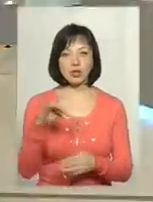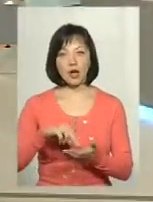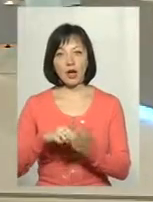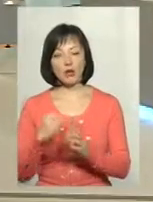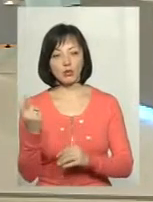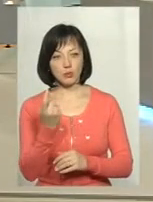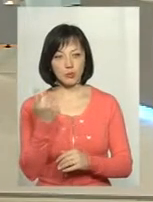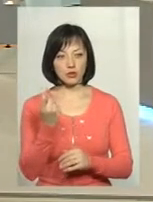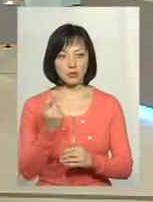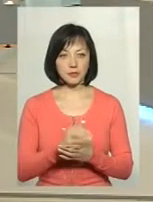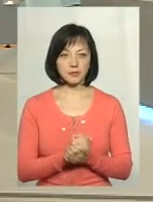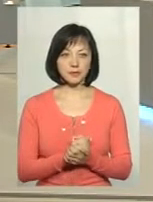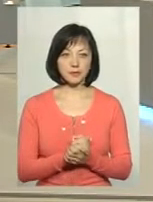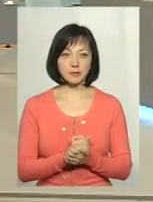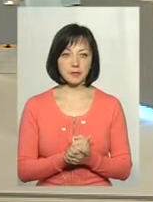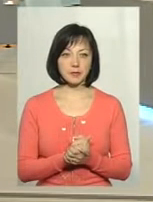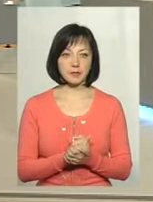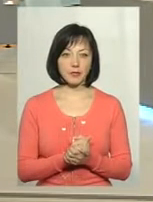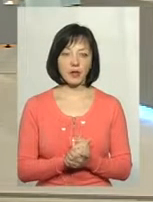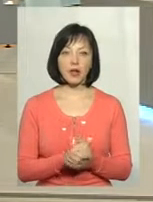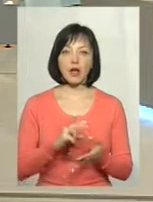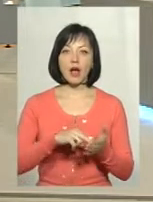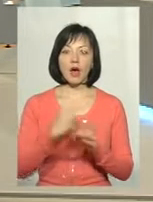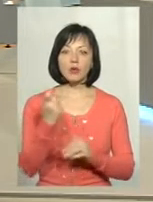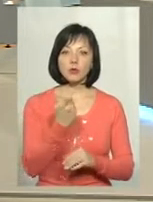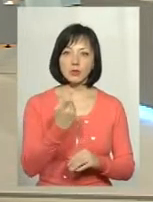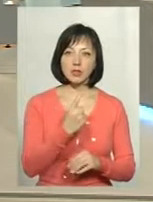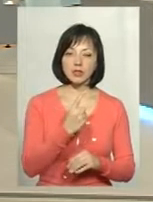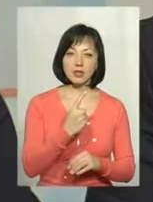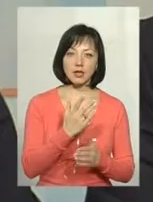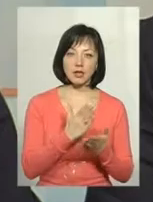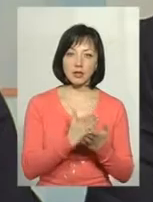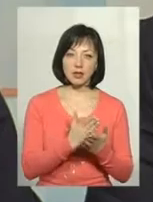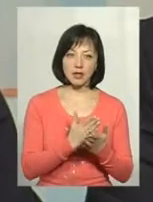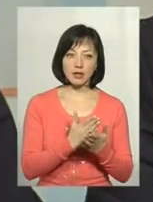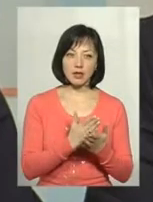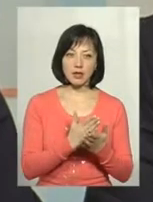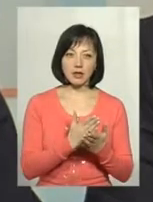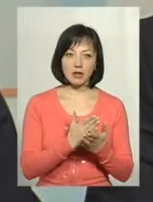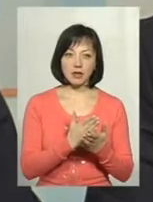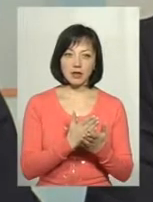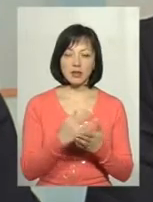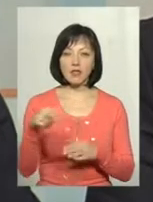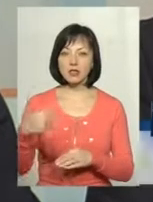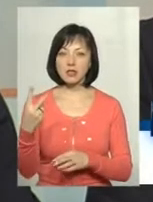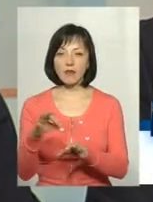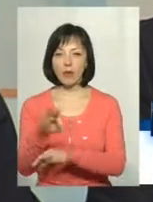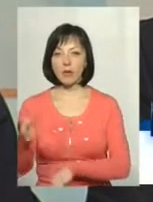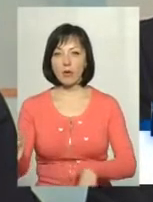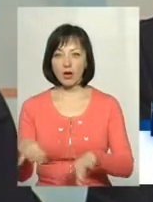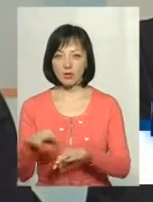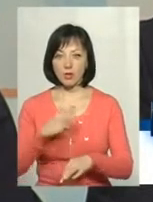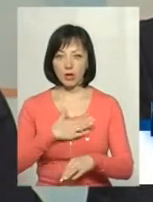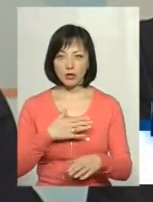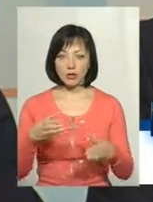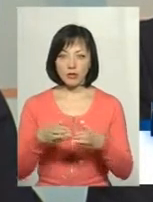економічна? Економічна у нас це є 8 проєктів, а зрозуміло, 22 проєкти це по об'єднаній